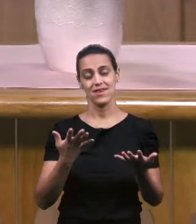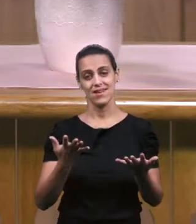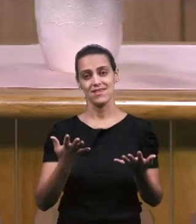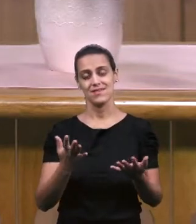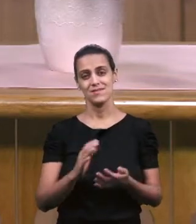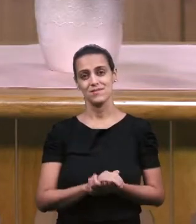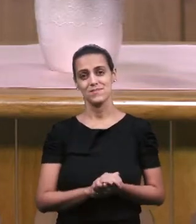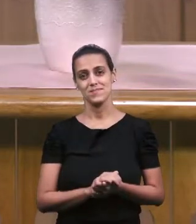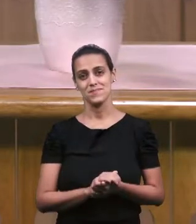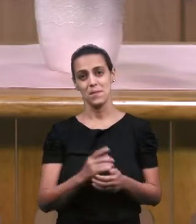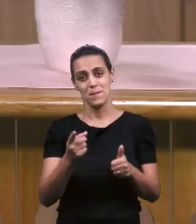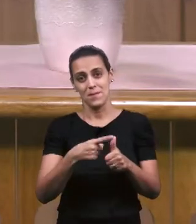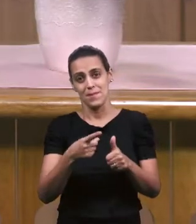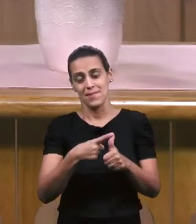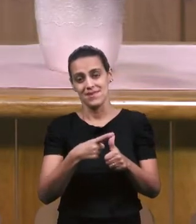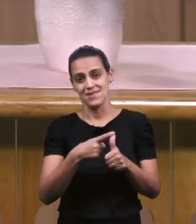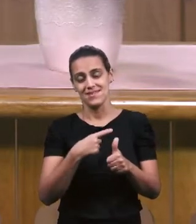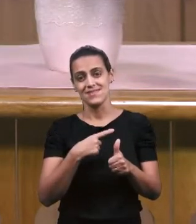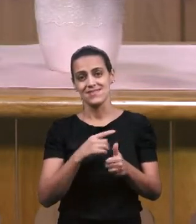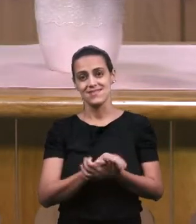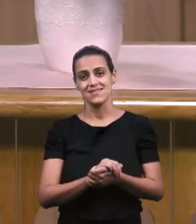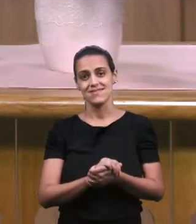J'aimerais tout d'abord